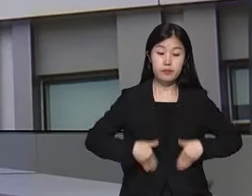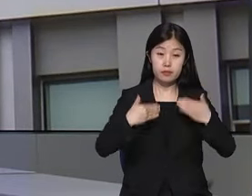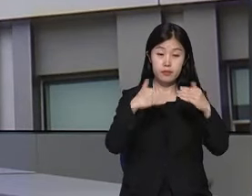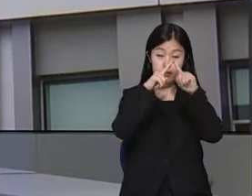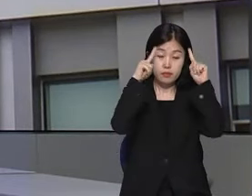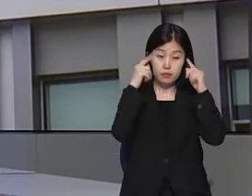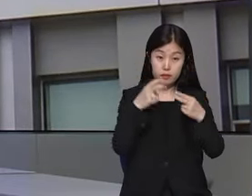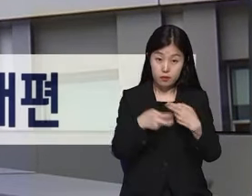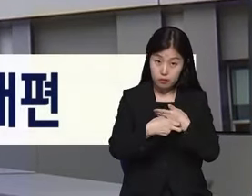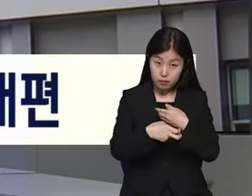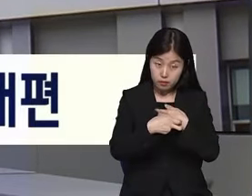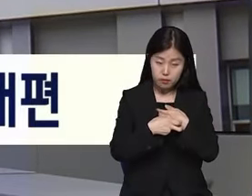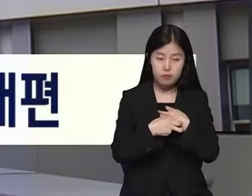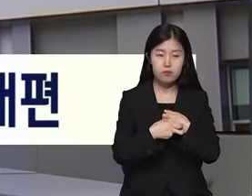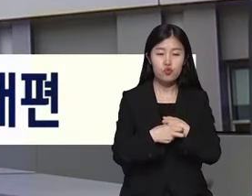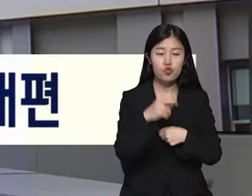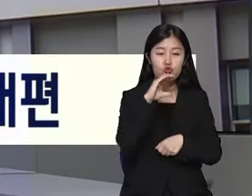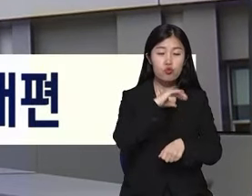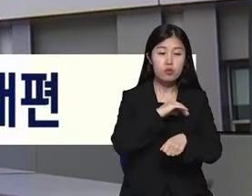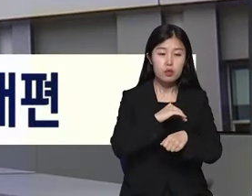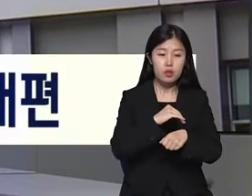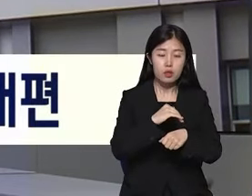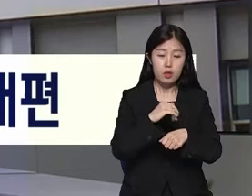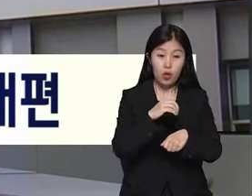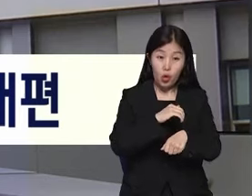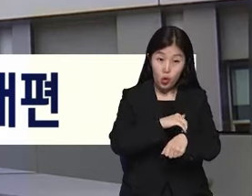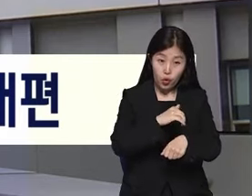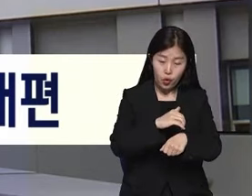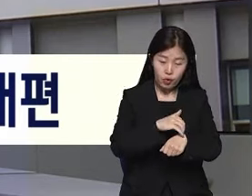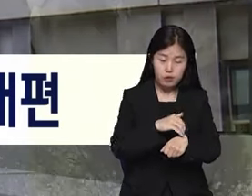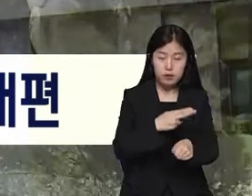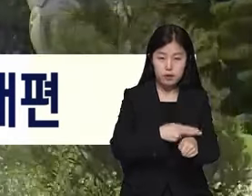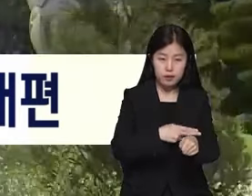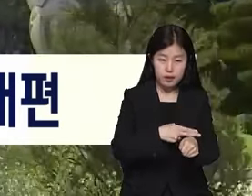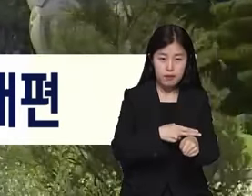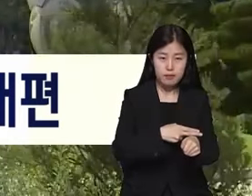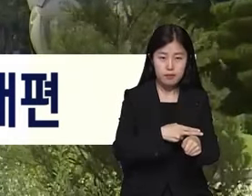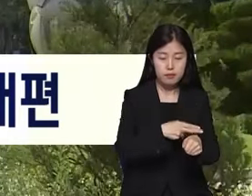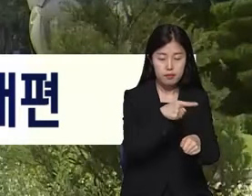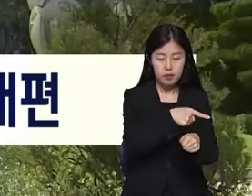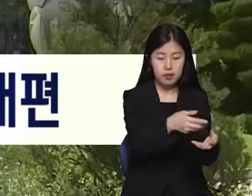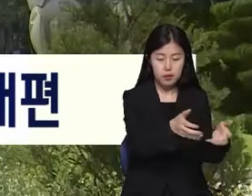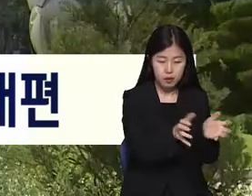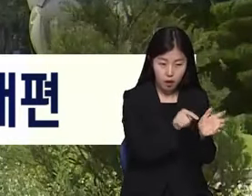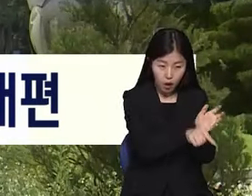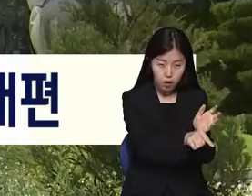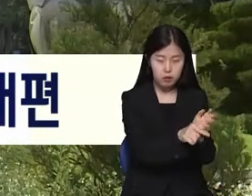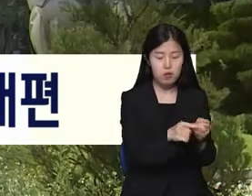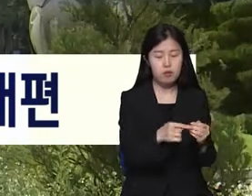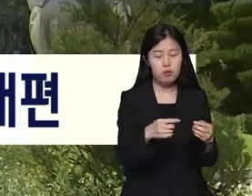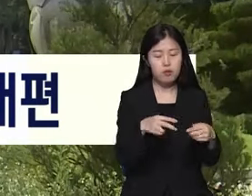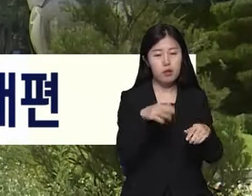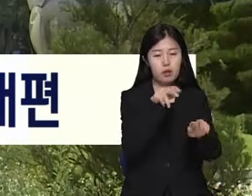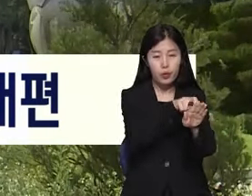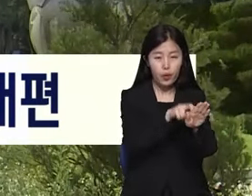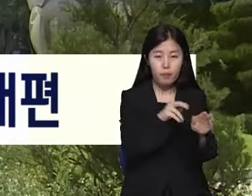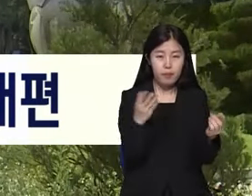전남대병원이 전공의 중심으로 의료진을 재편하기로 했습니다. 전남대병원은 3개월 이상 이어지는 의료대란에